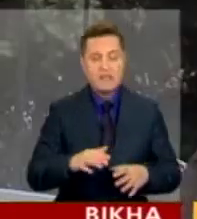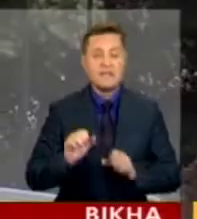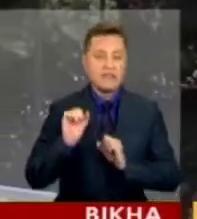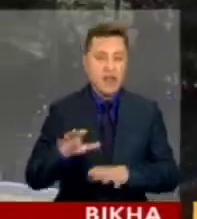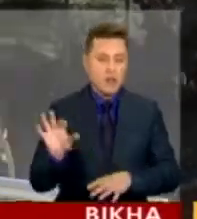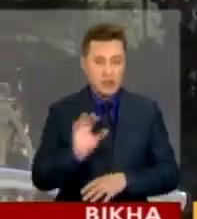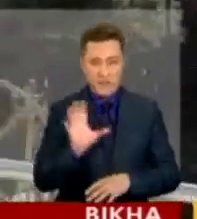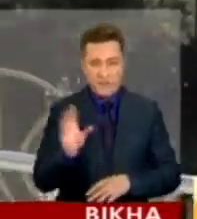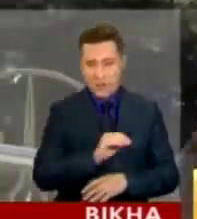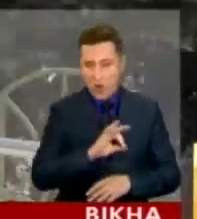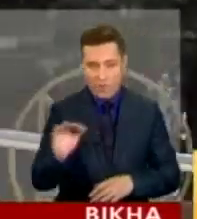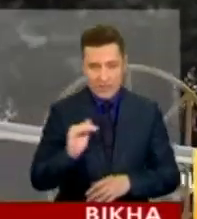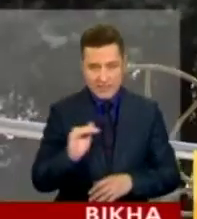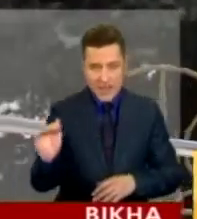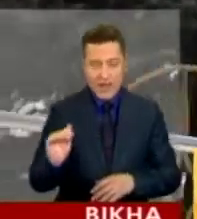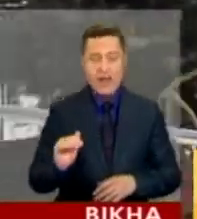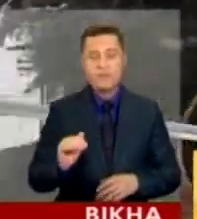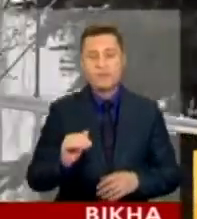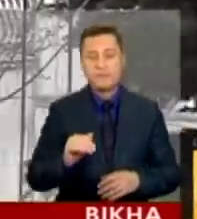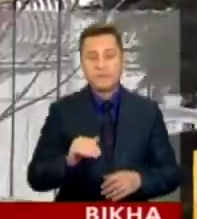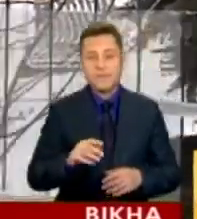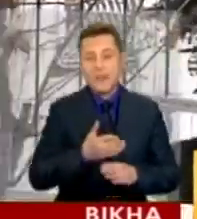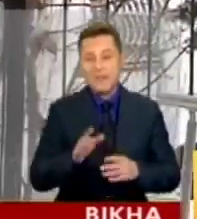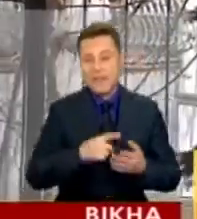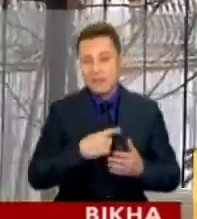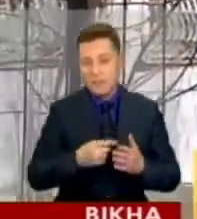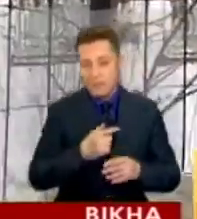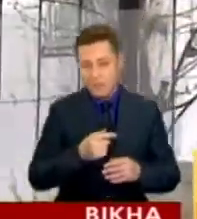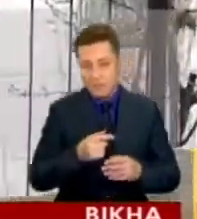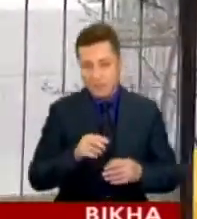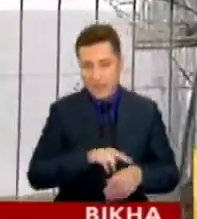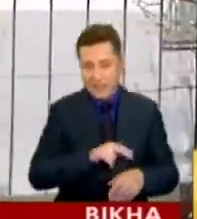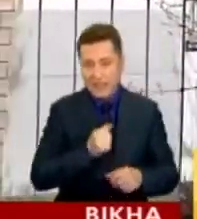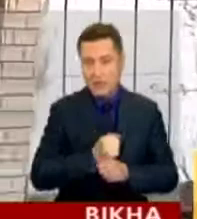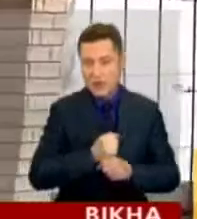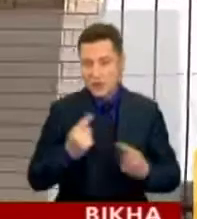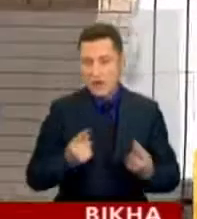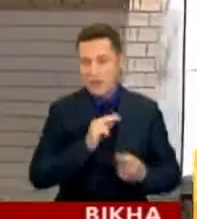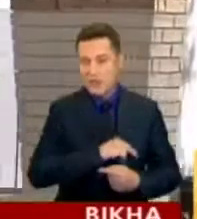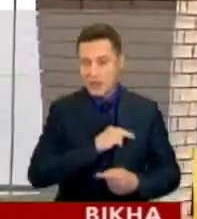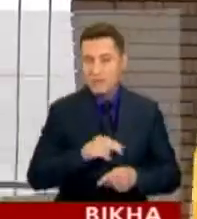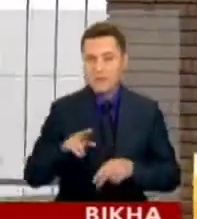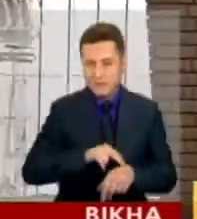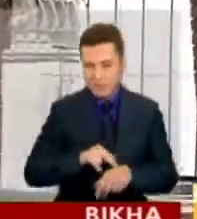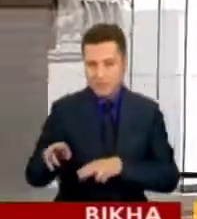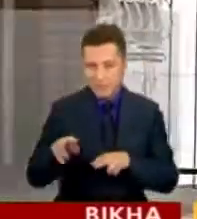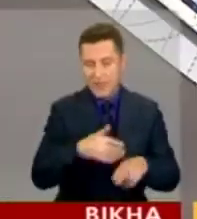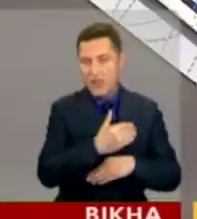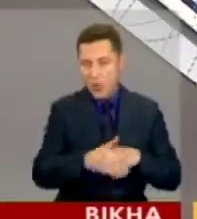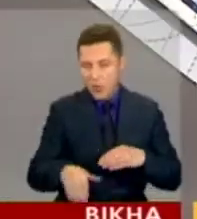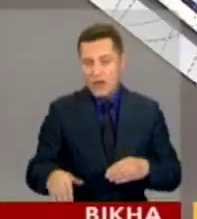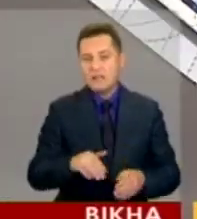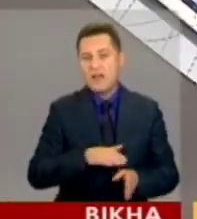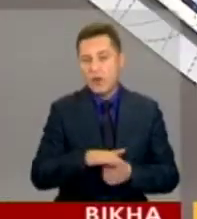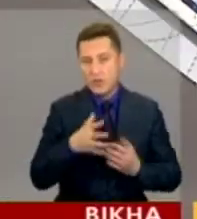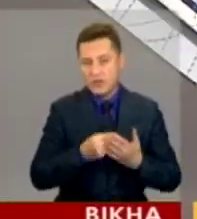официально. Стаханівський міський відділ міліції сьогодні працює у штатному режимі. Правоохоронці патрулюють вулиці, виконують свої прямі обов'язки. Єдине,